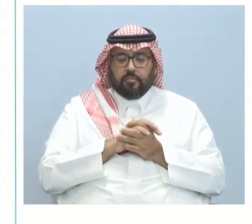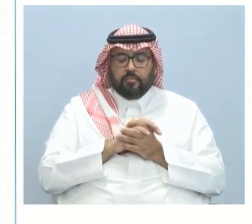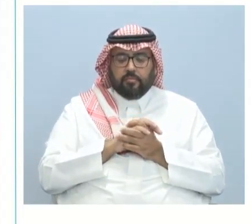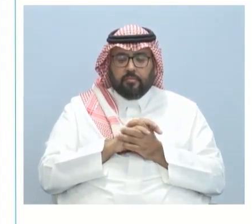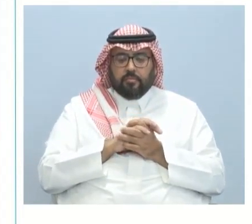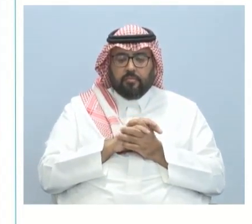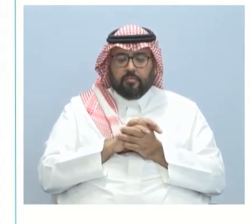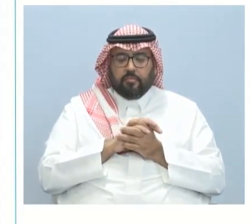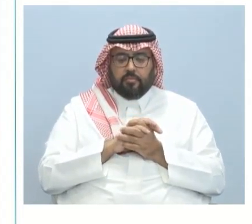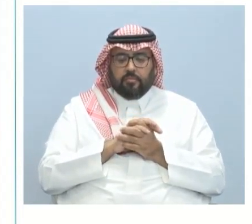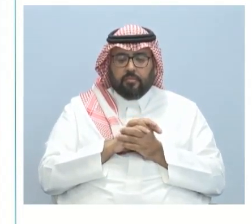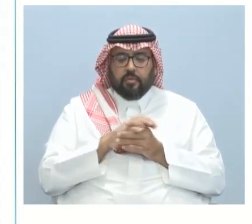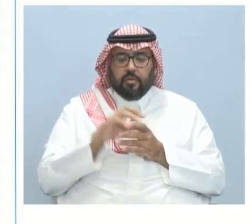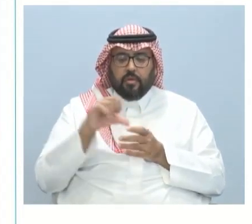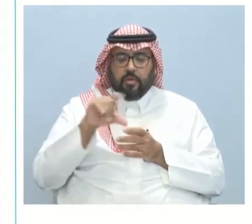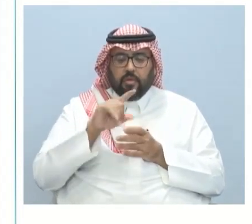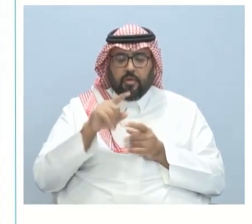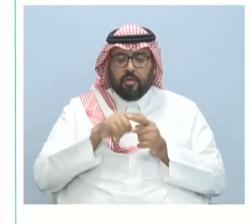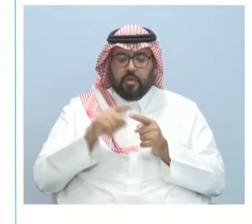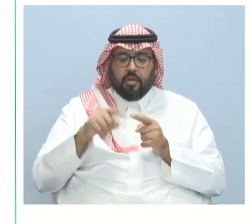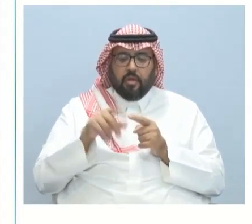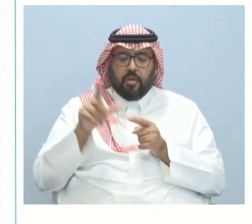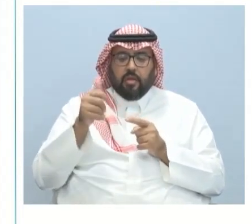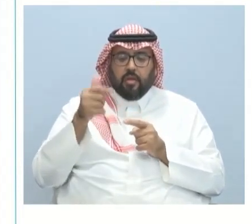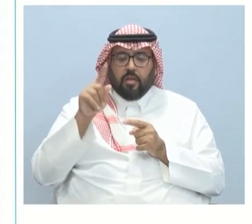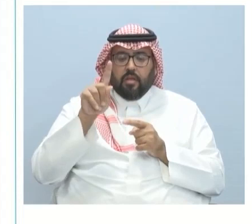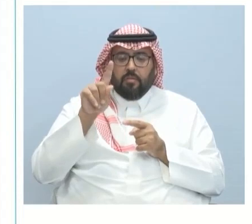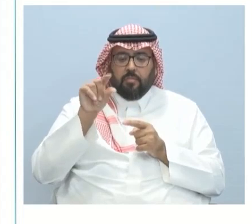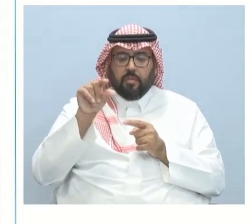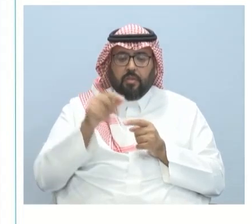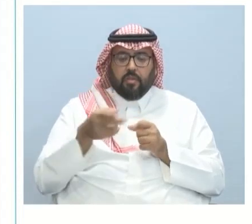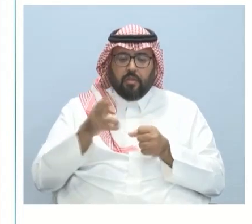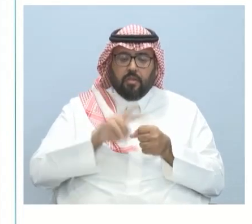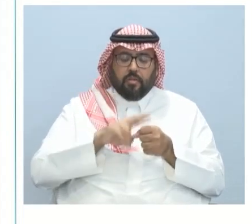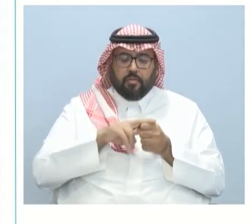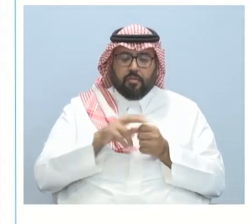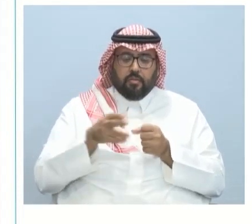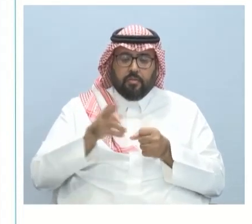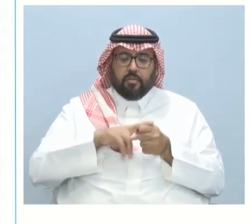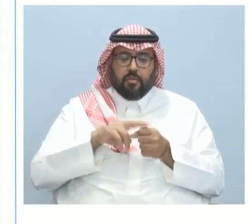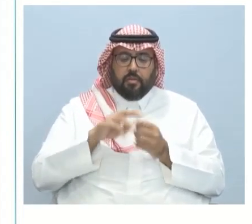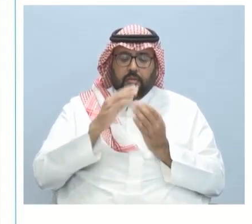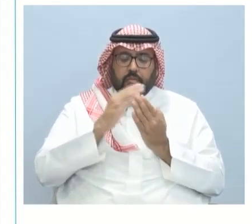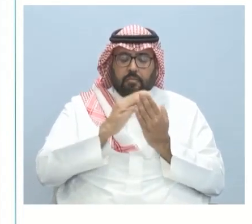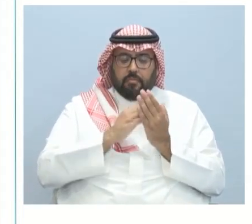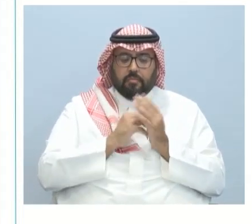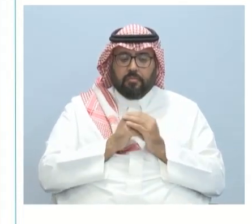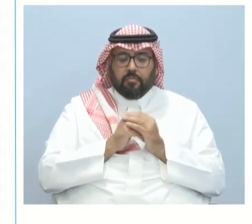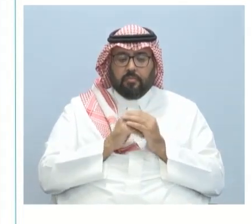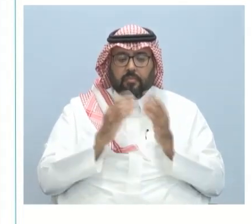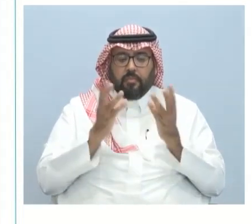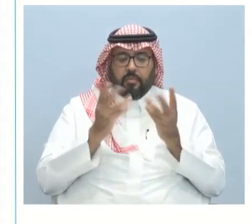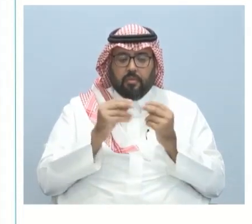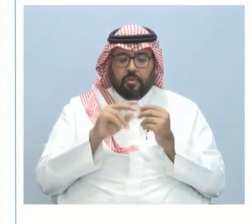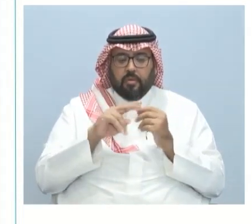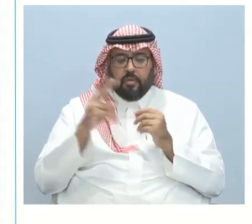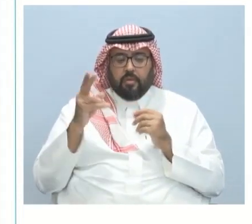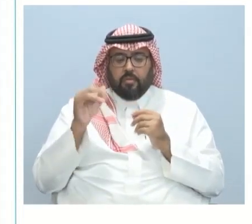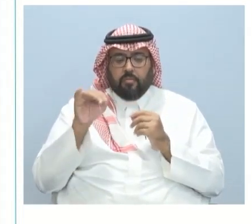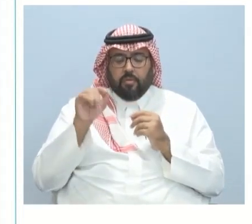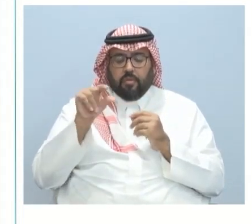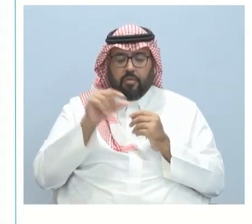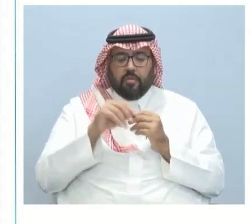لبنا تكرار الى الابد تستخدم عند تكرار البينات البرمجيه الموجوده لعدد غير محدد